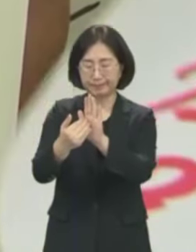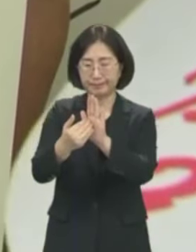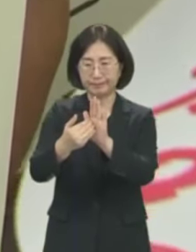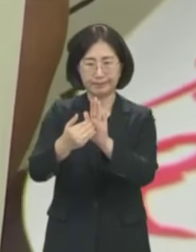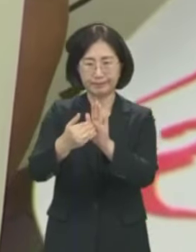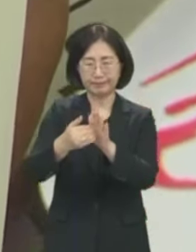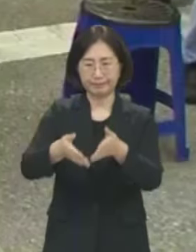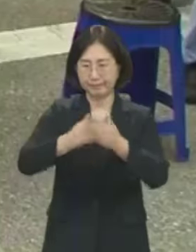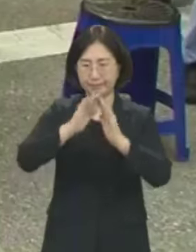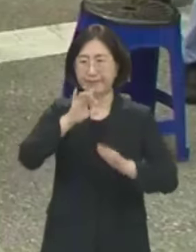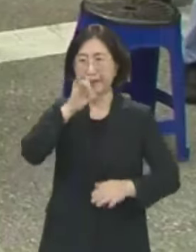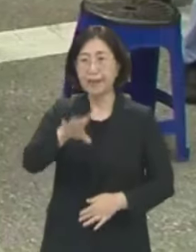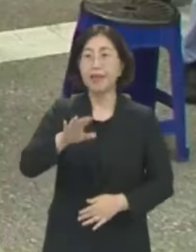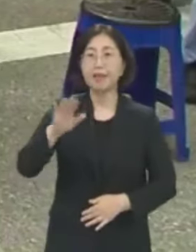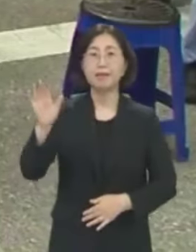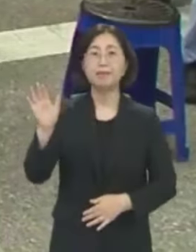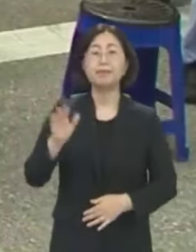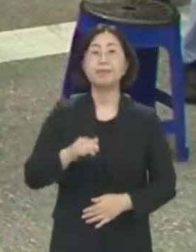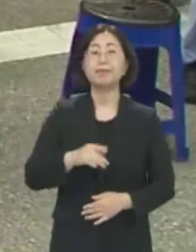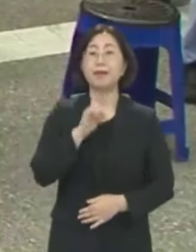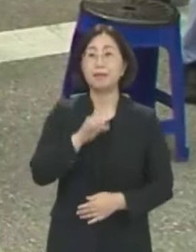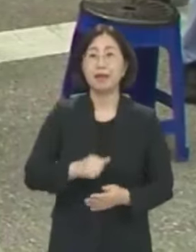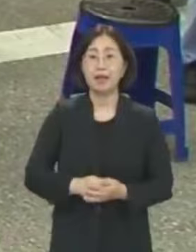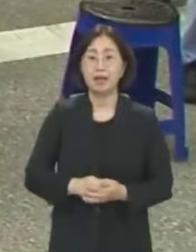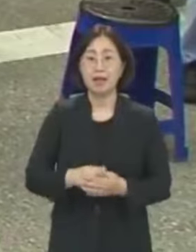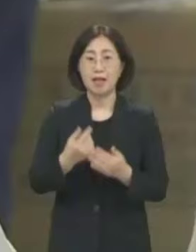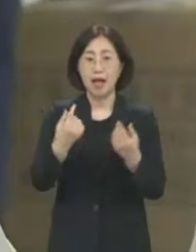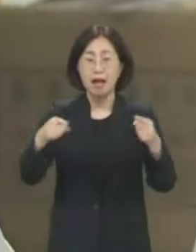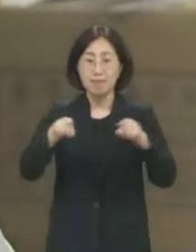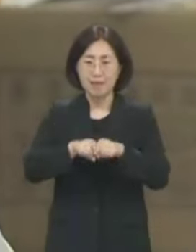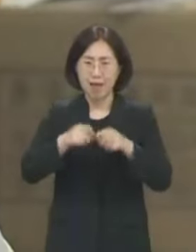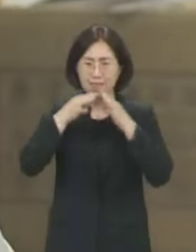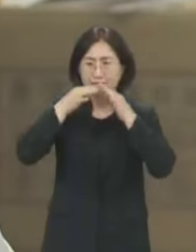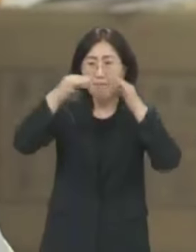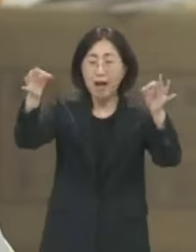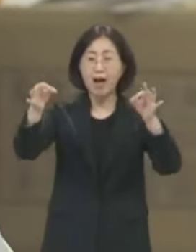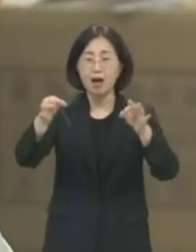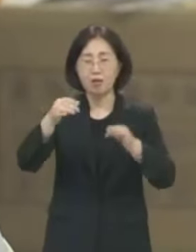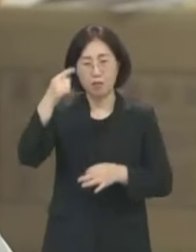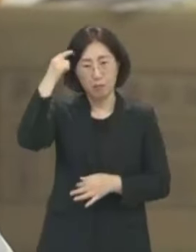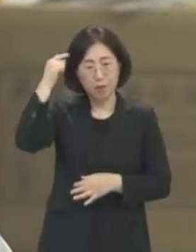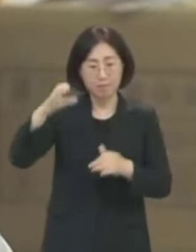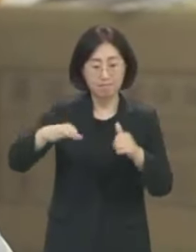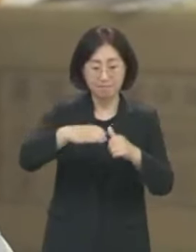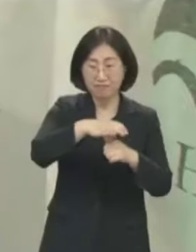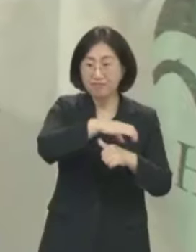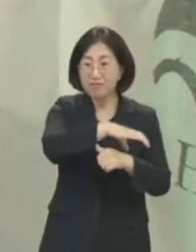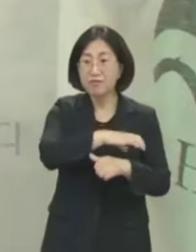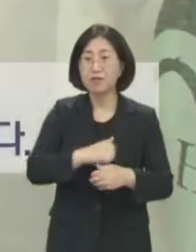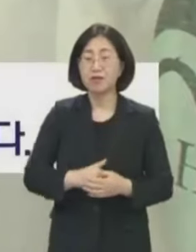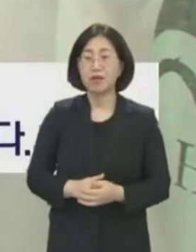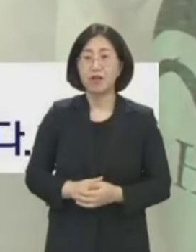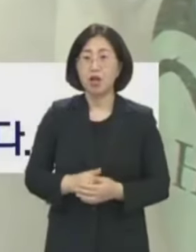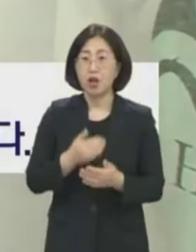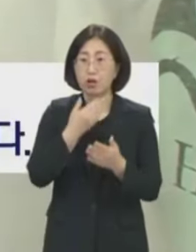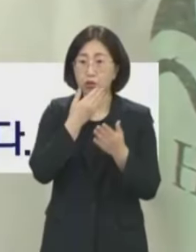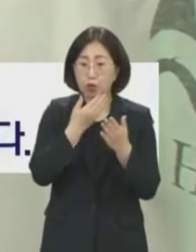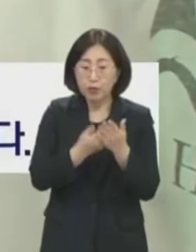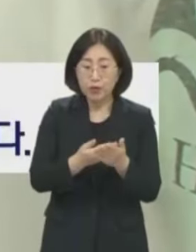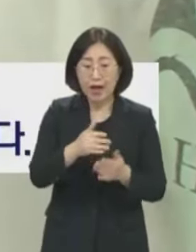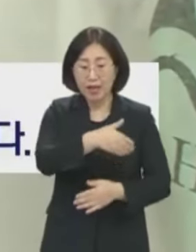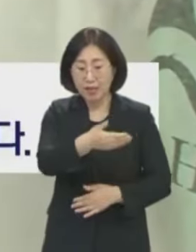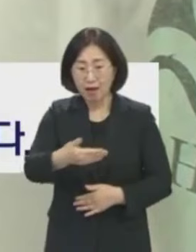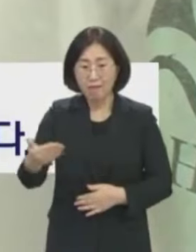강력하게 밝혔습니다. 다 함께 구호를 외친 뒤 삭발식까지 감행했습니다. 우리는 이 소중한